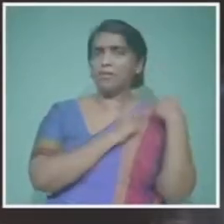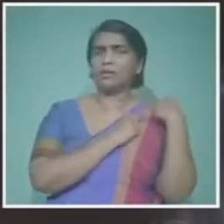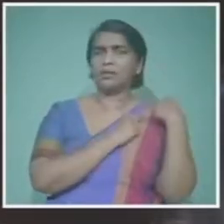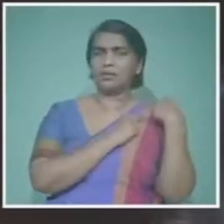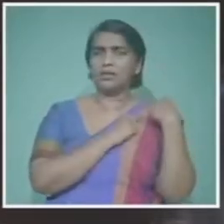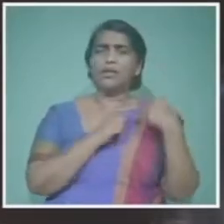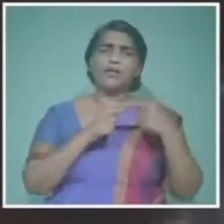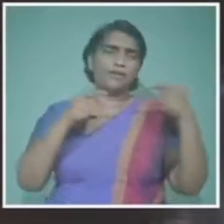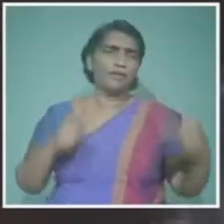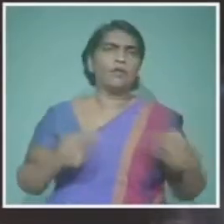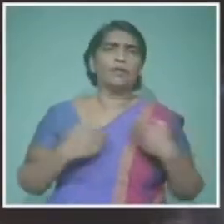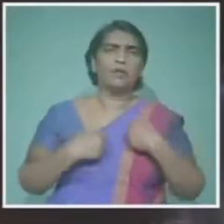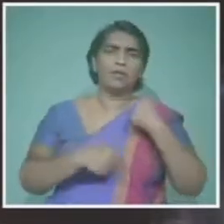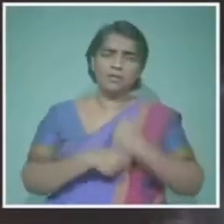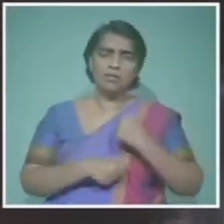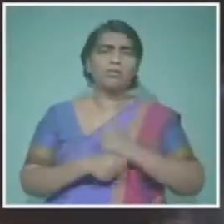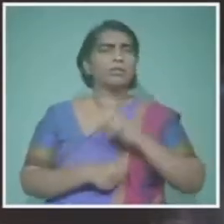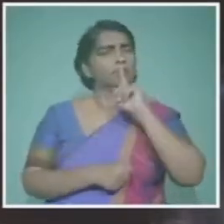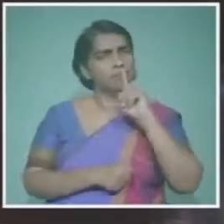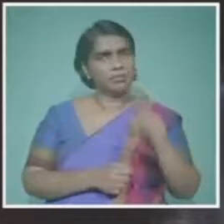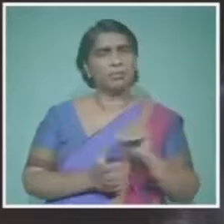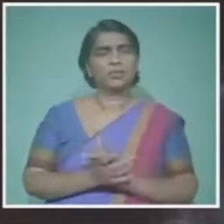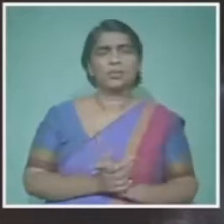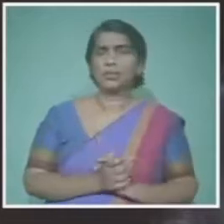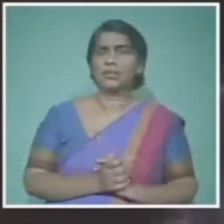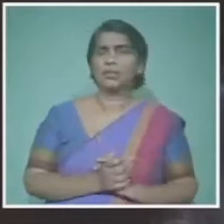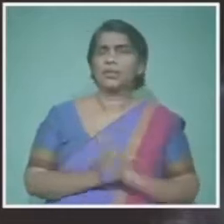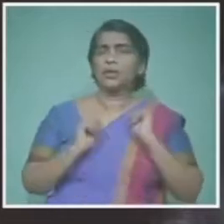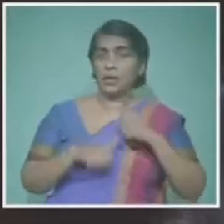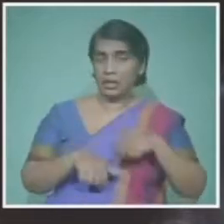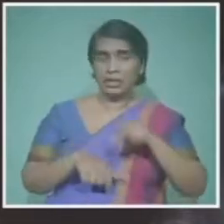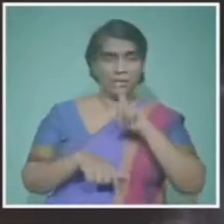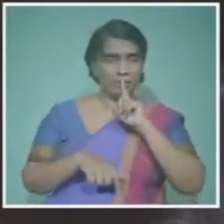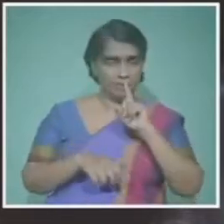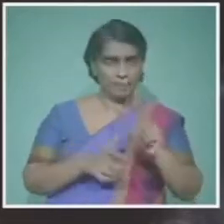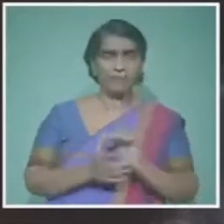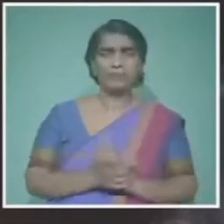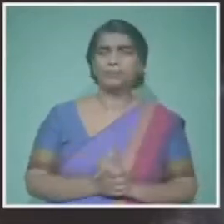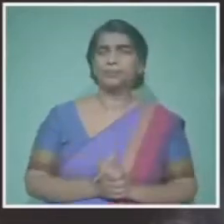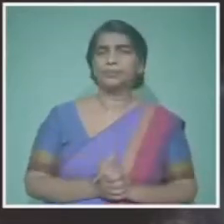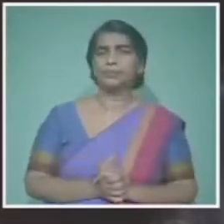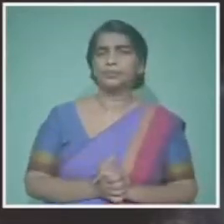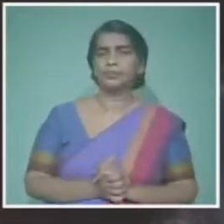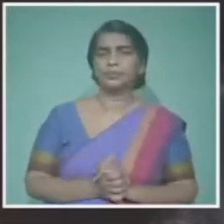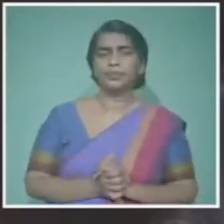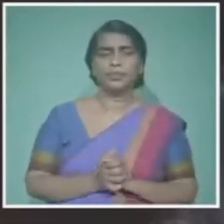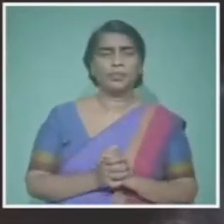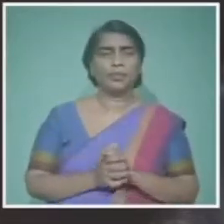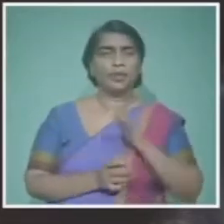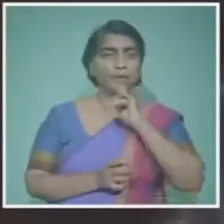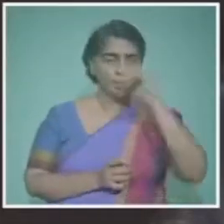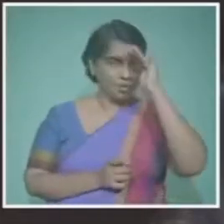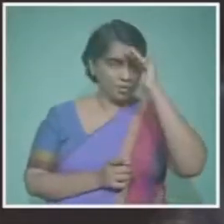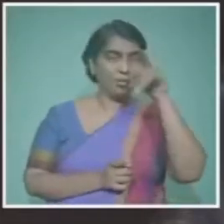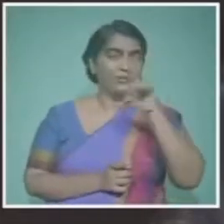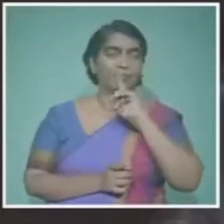ඉතින් විපක්ෂයට අපිට රජයට කියන්න ඕලා වෙලා තියෙනවා කියනවා. මොකද දැන් කියන්න ඕන අපේ සභානායකතුමනි පොදු